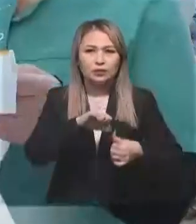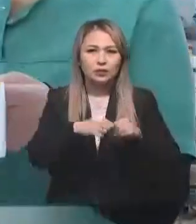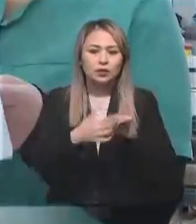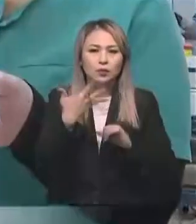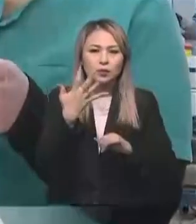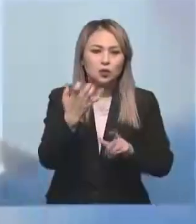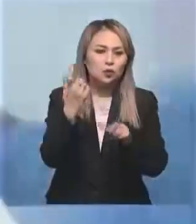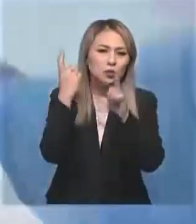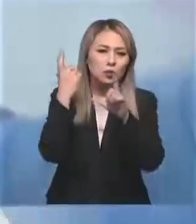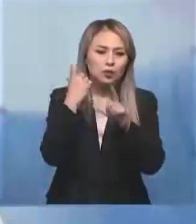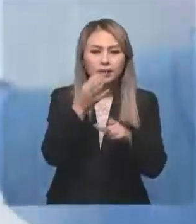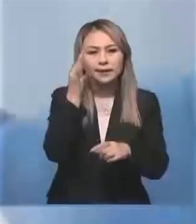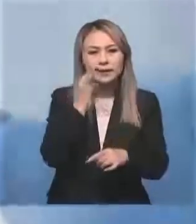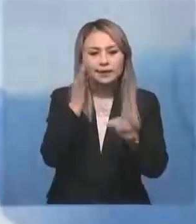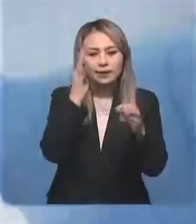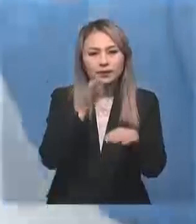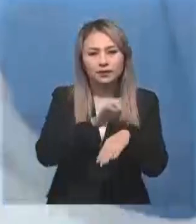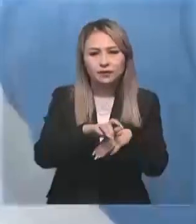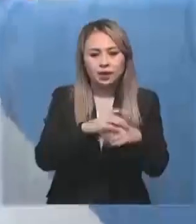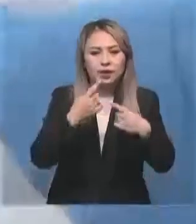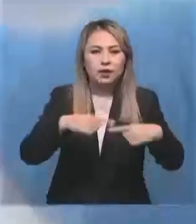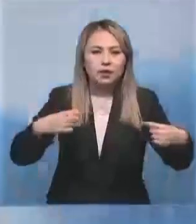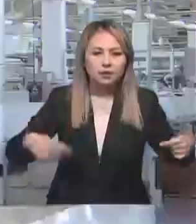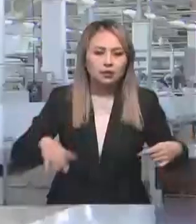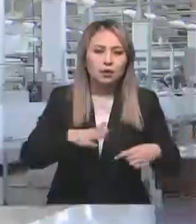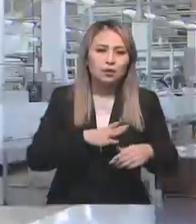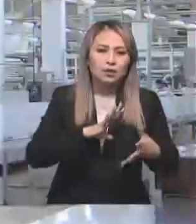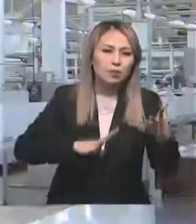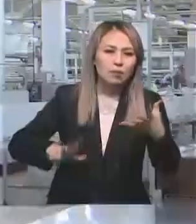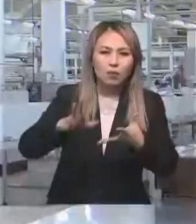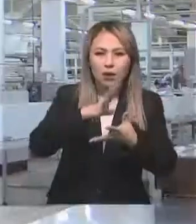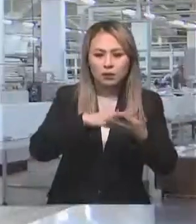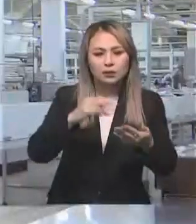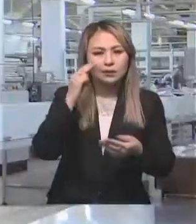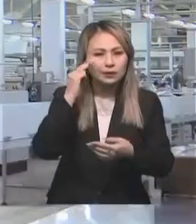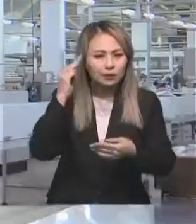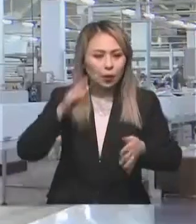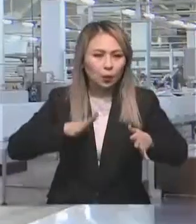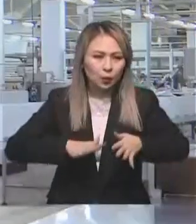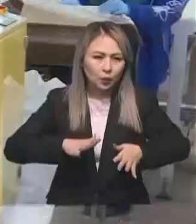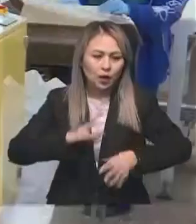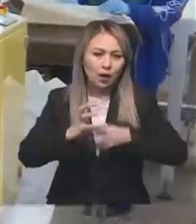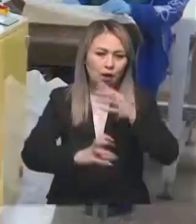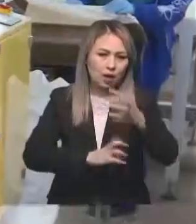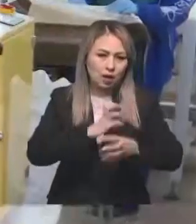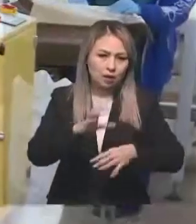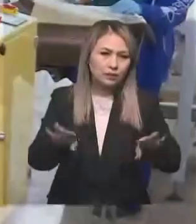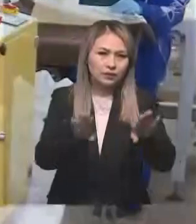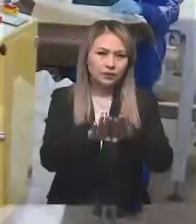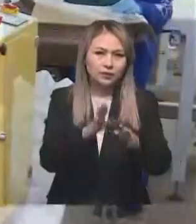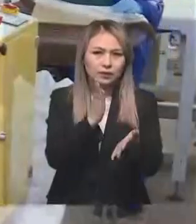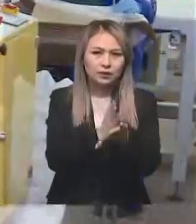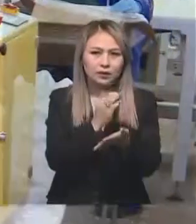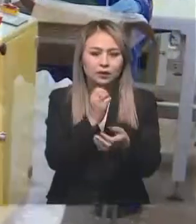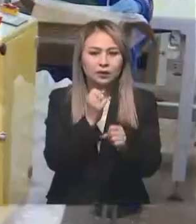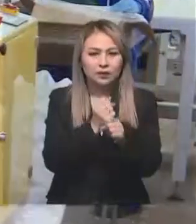тонна тәтті өндіріп, 70-тен аса тауар түрін шығарады. Тауарларын еліміздің барлық аймағымен Қытай, Грузиясында әлемнің 6 еліне экспорттайды.